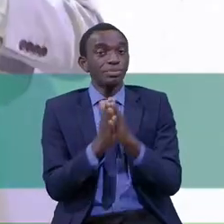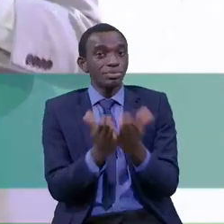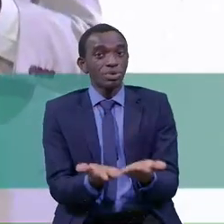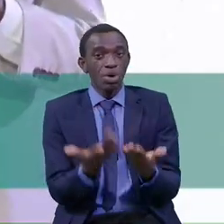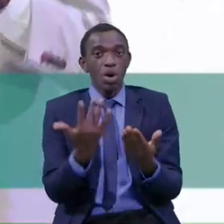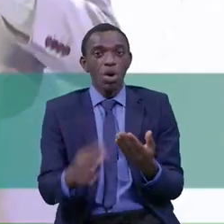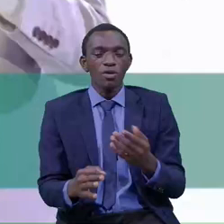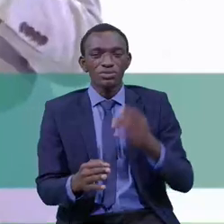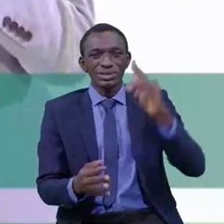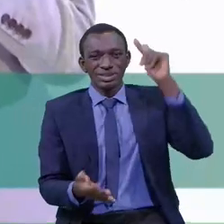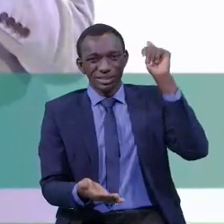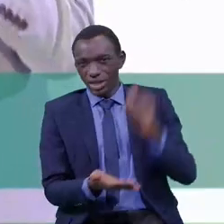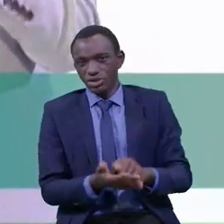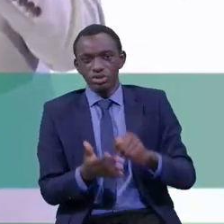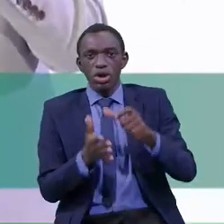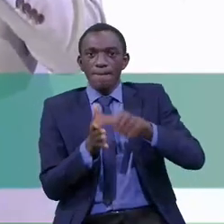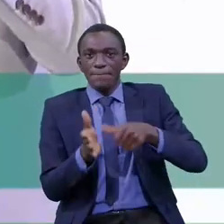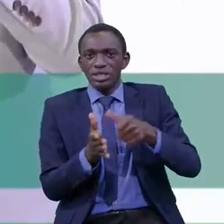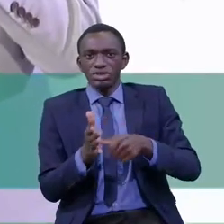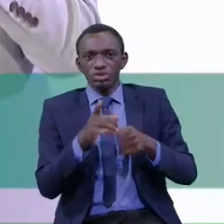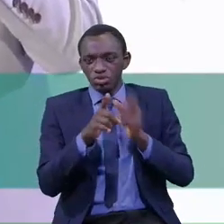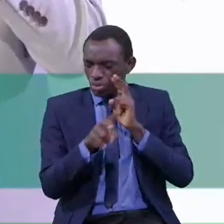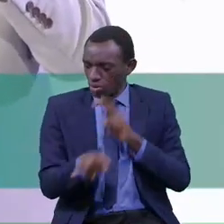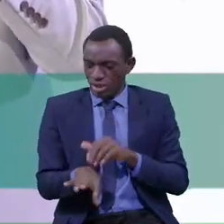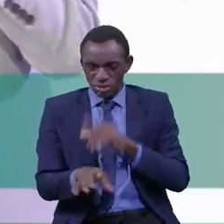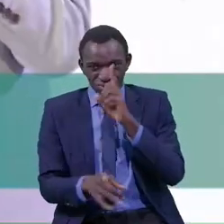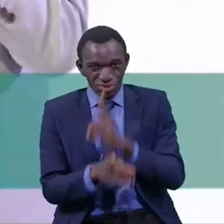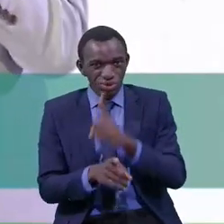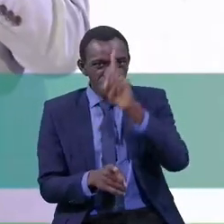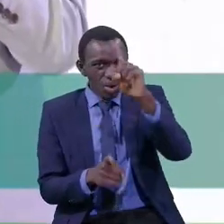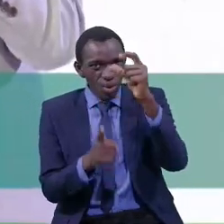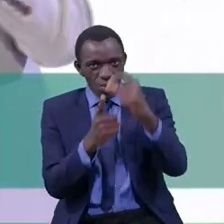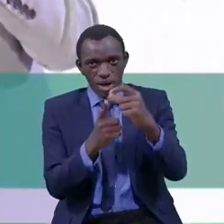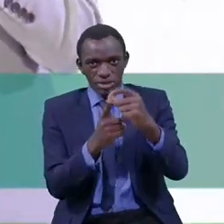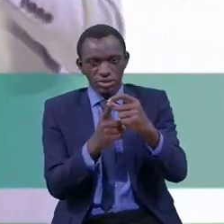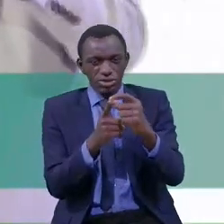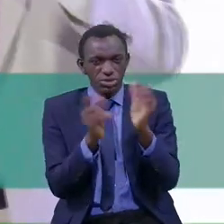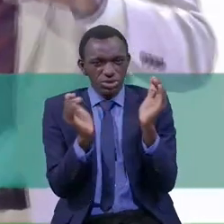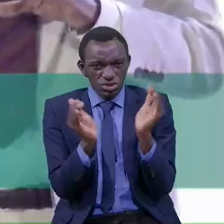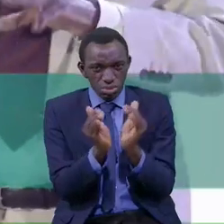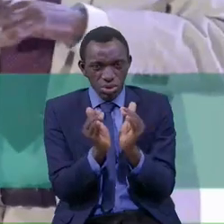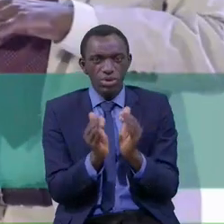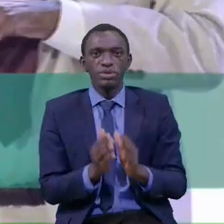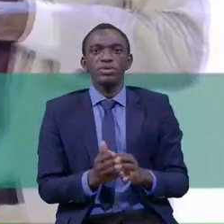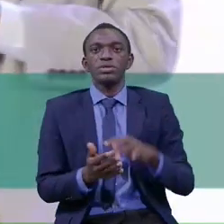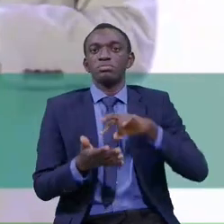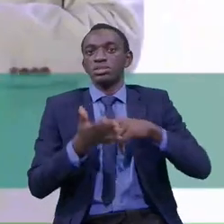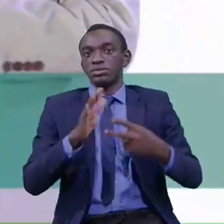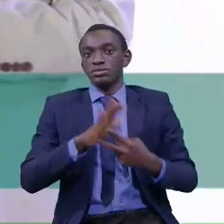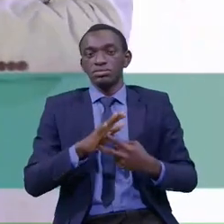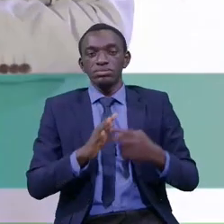livre de plusieurs pages et vous regardez un seul mot, petit, ce que ça veut dire.